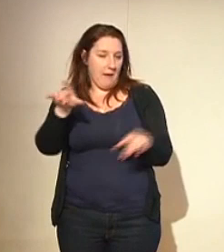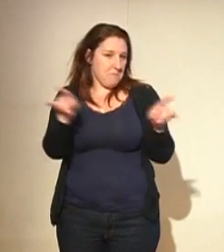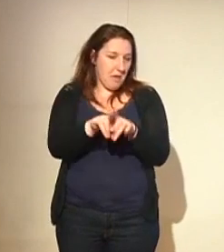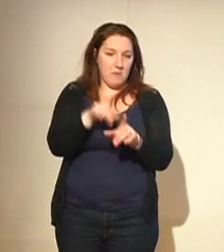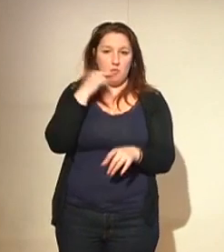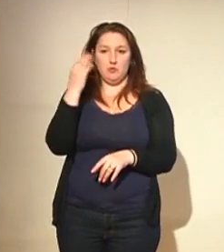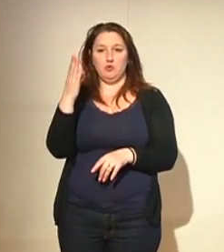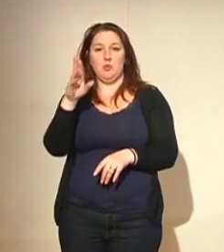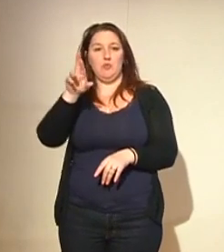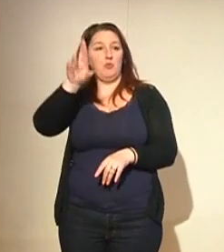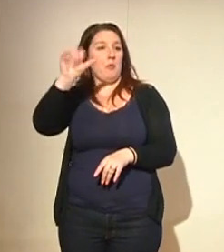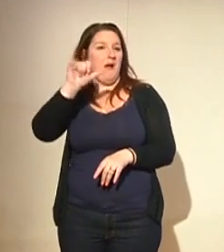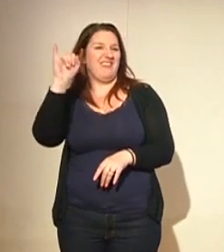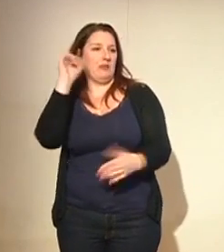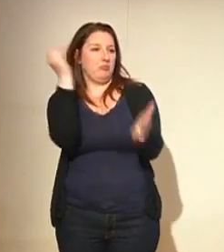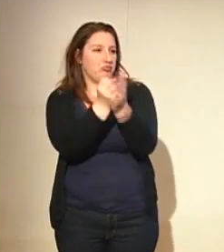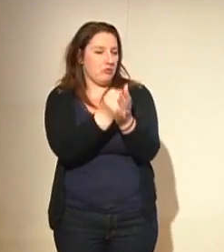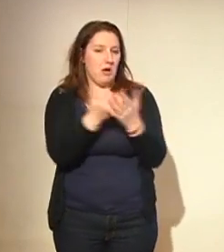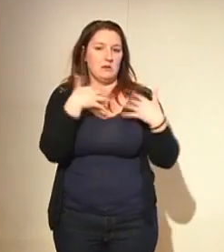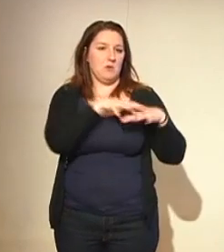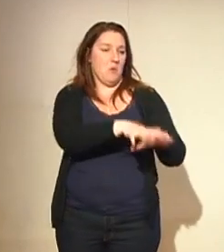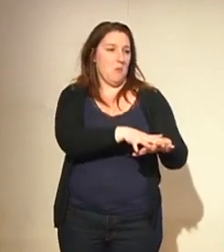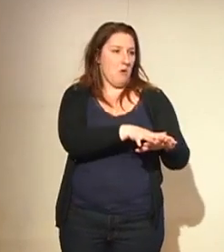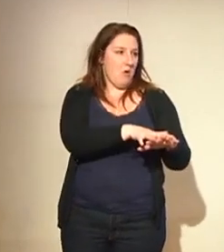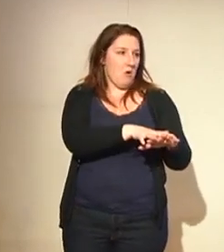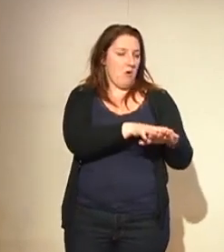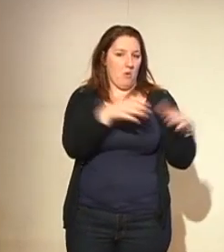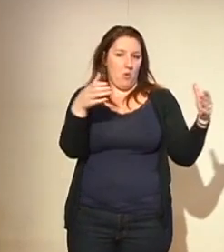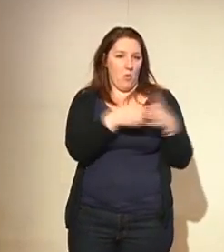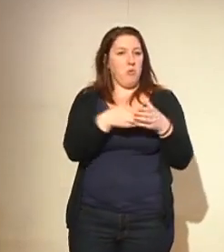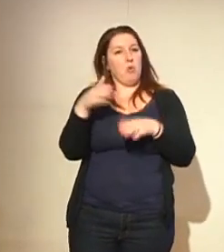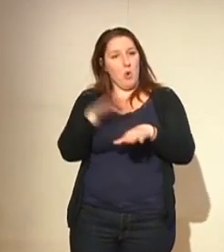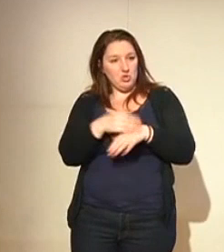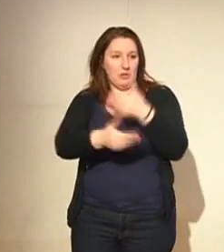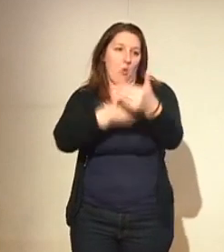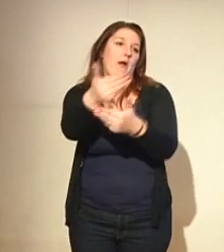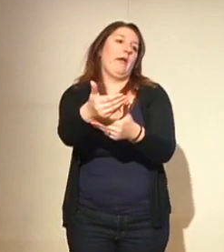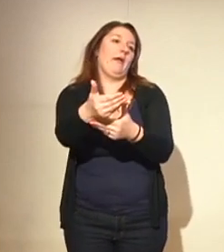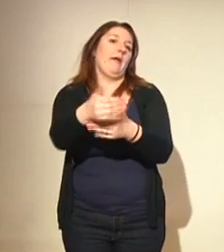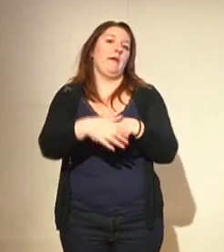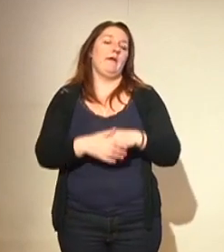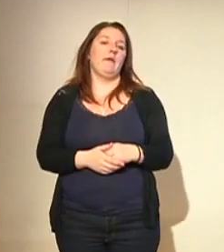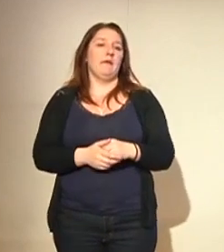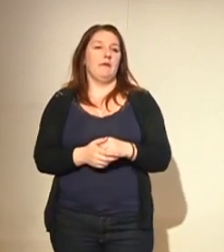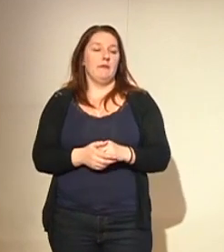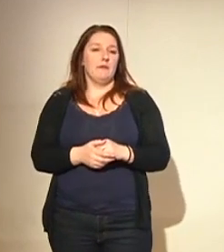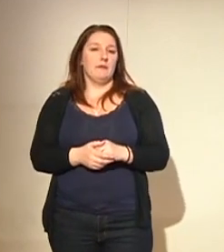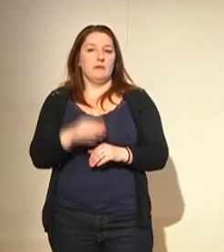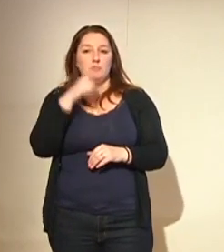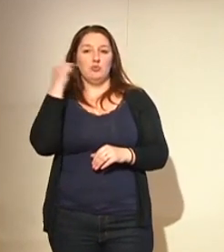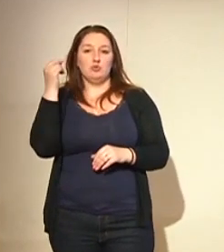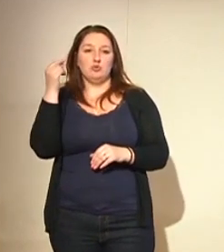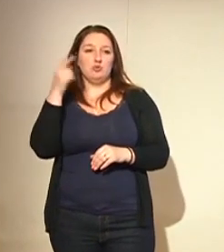burba qui est pour rassemblement groupe gauche et Progrès